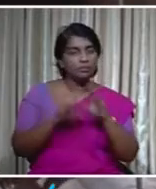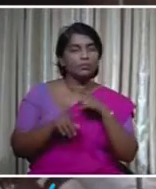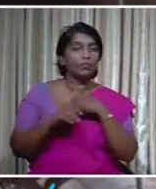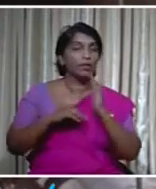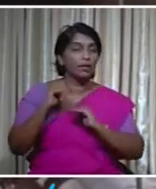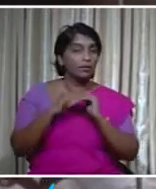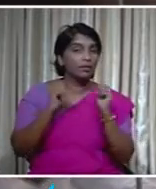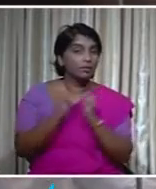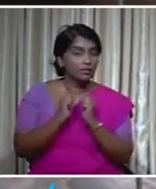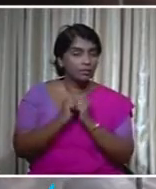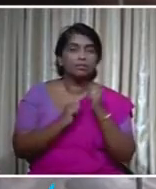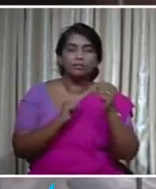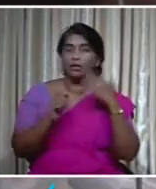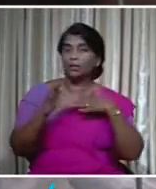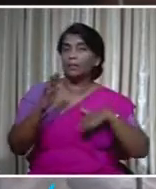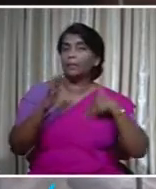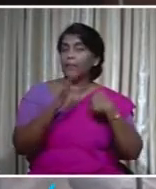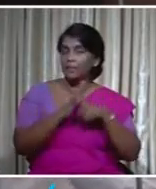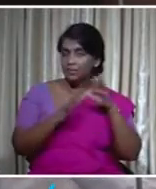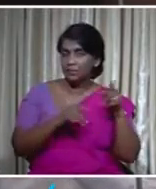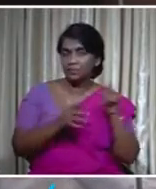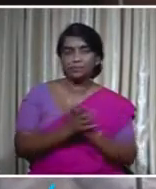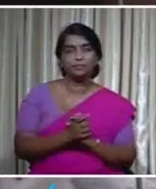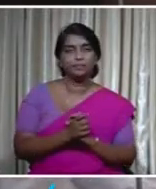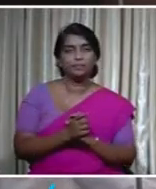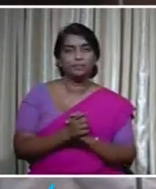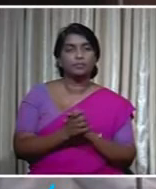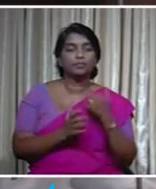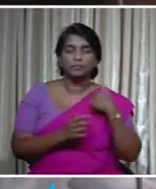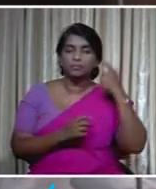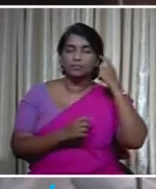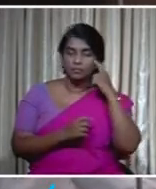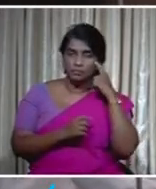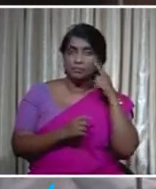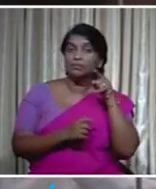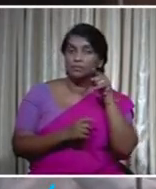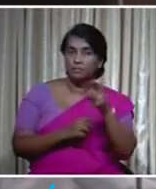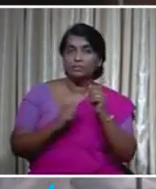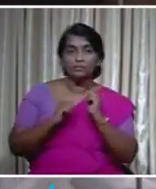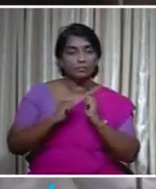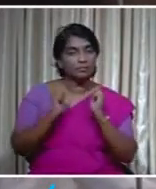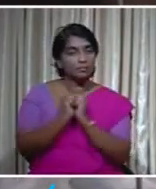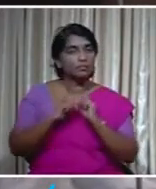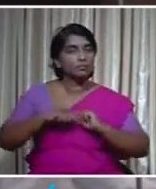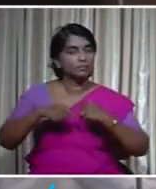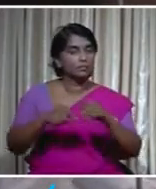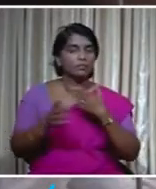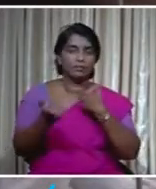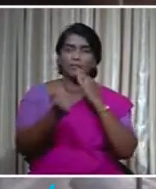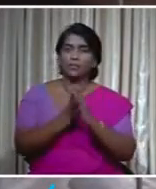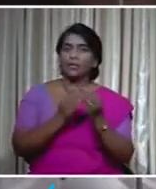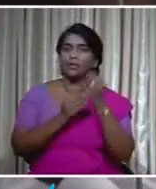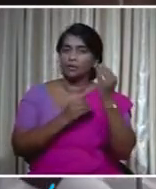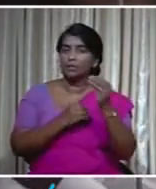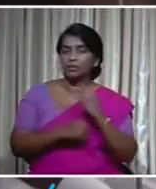இந்த கடமை நிறைவேற்றும் அதிபர்களுக்கு கூட ஒரு இந்த உங்களுடைய காலத்திலே அவர்களுக்கு ஒரு நீதி கிடைக்க வழி செய்யுங்கள், நியாயமான ஒரு